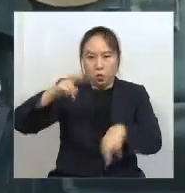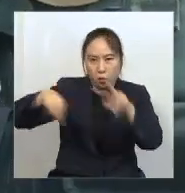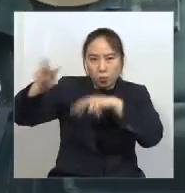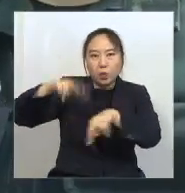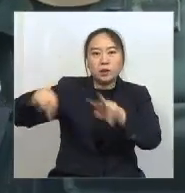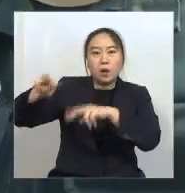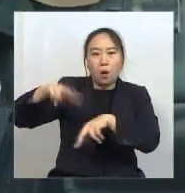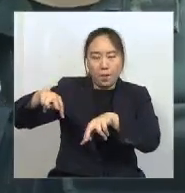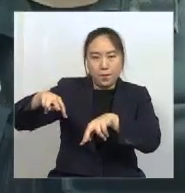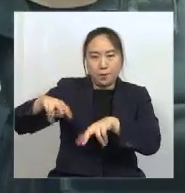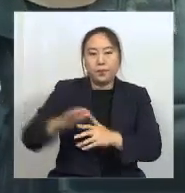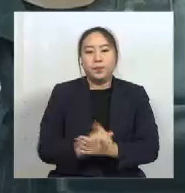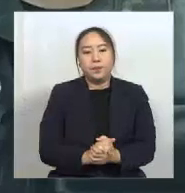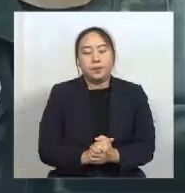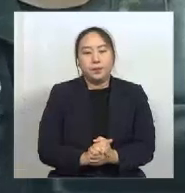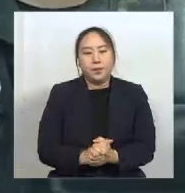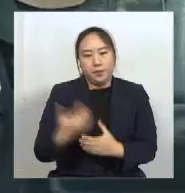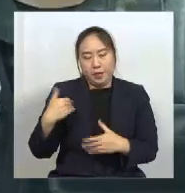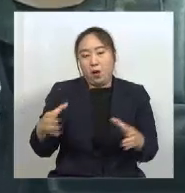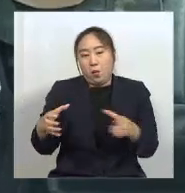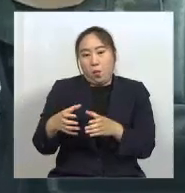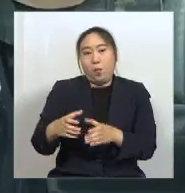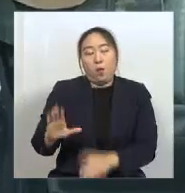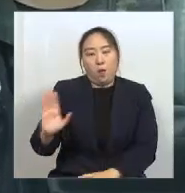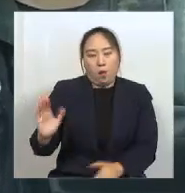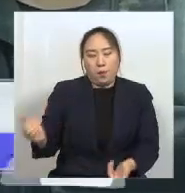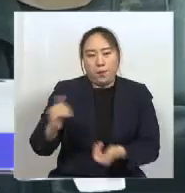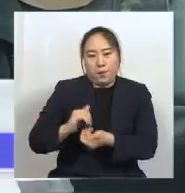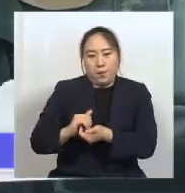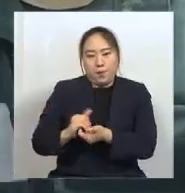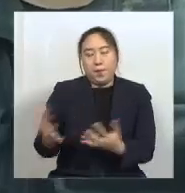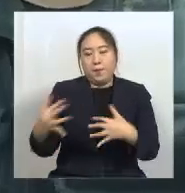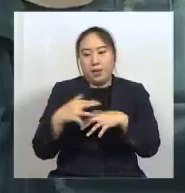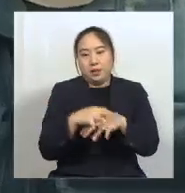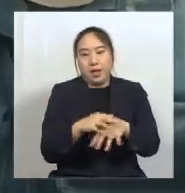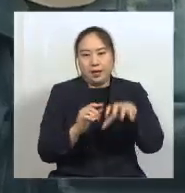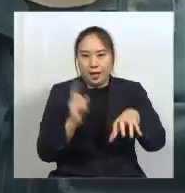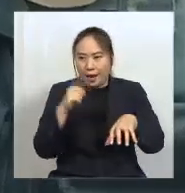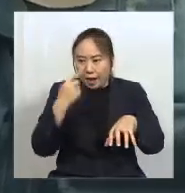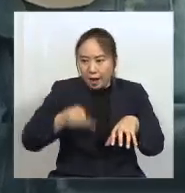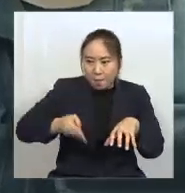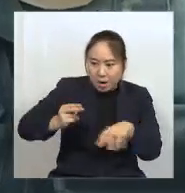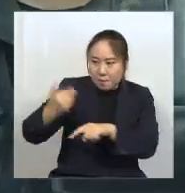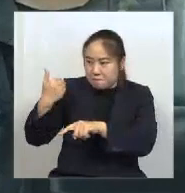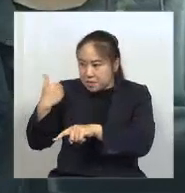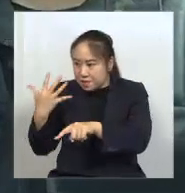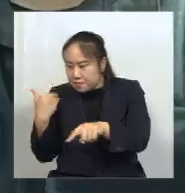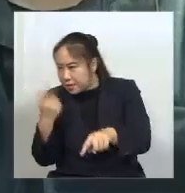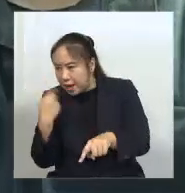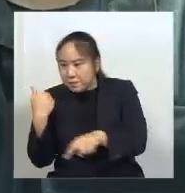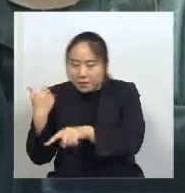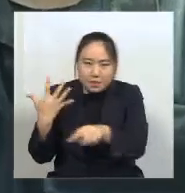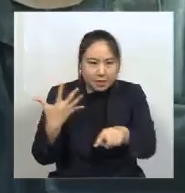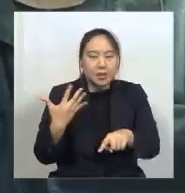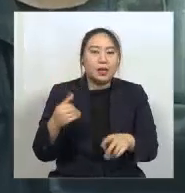ที่ชุดรักษาความปลอดภัยเนี่ยเขาจะเข้ามาประสานกับทางหน่วยสปกตลนะครับว่าใครมีอาวุธหรือไม่มีอาวุธและหน่วยข่าว